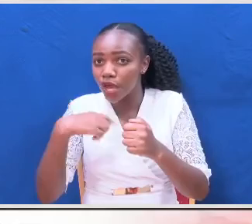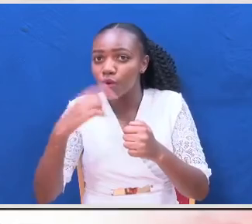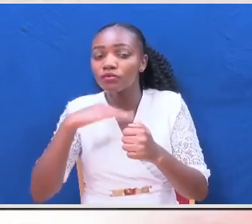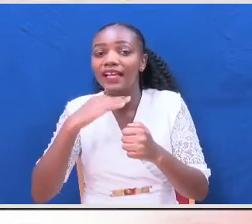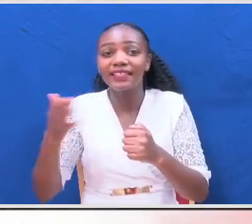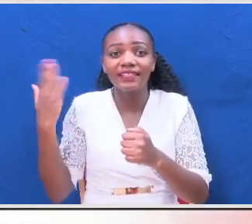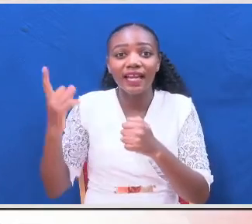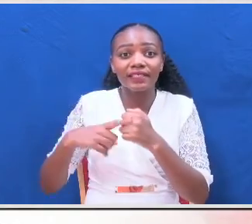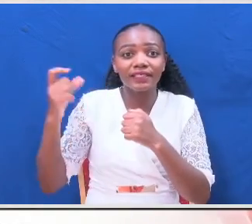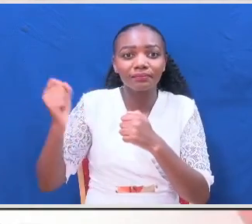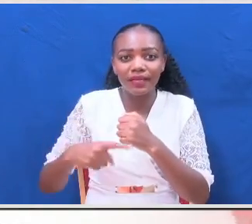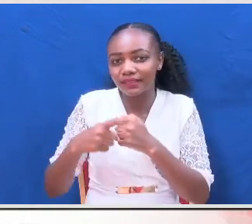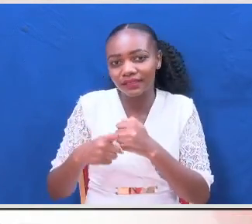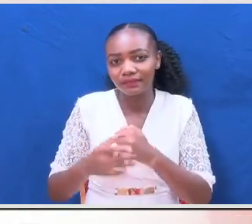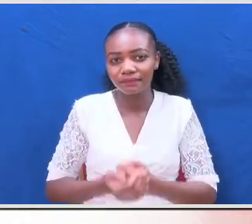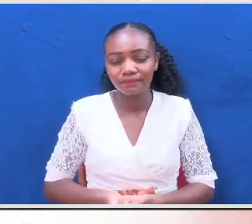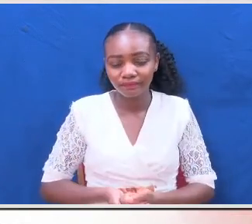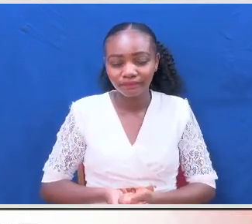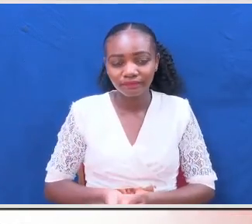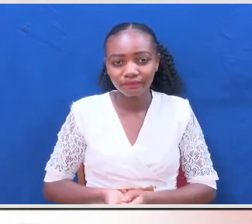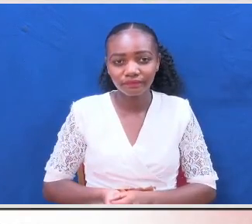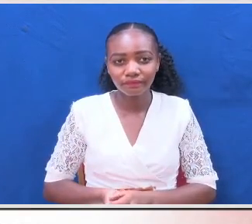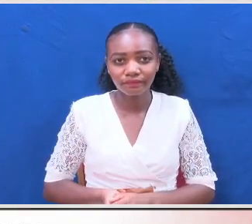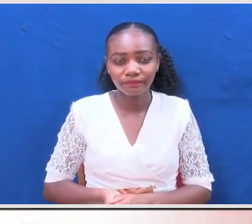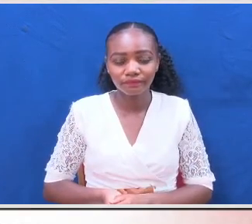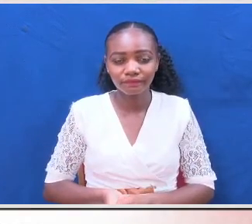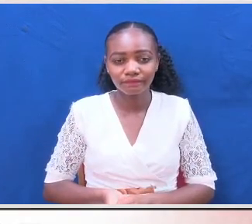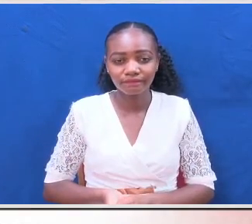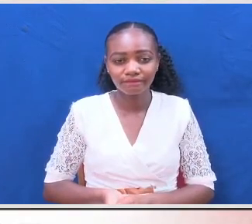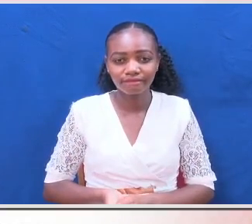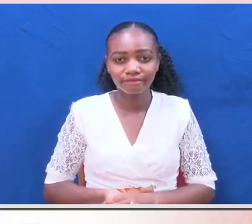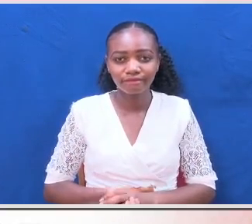miezi 6. Mwangi Maina, TV 47, Nairobi.